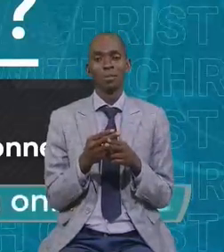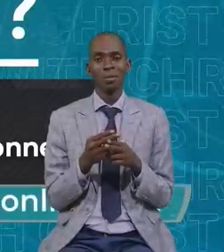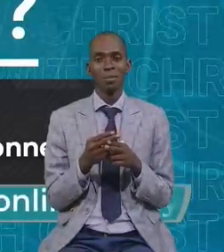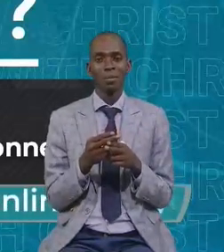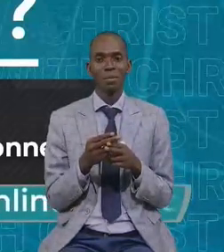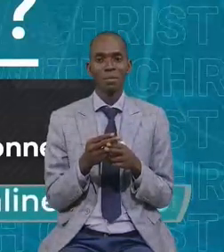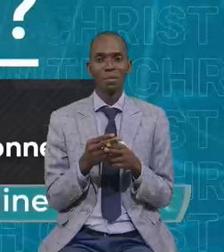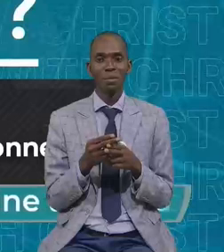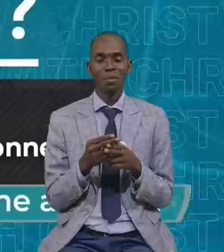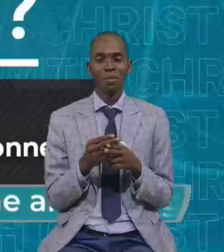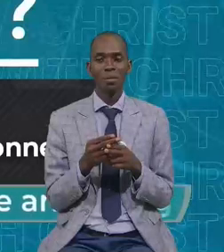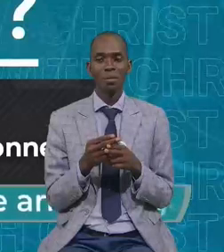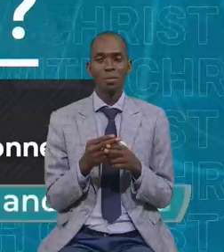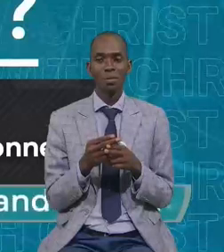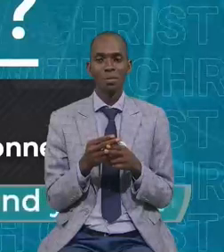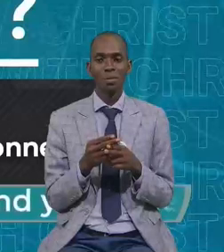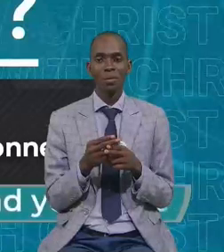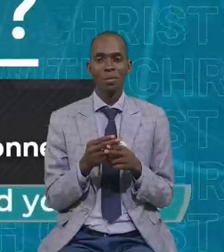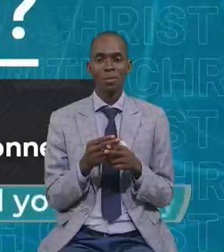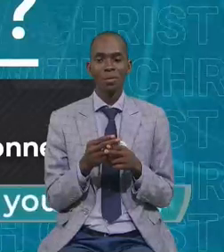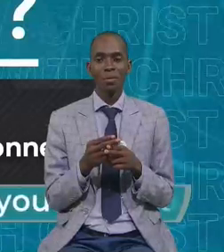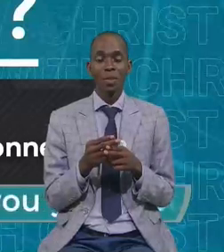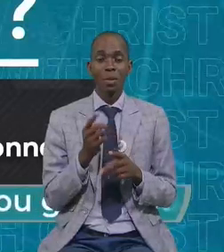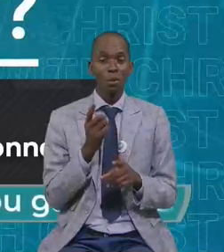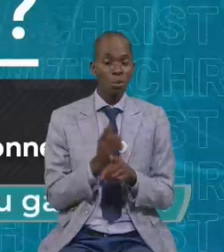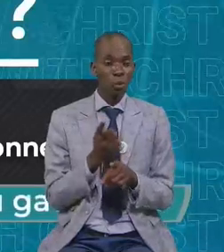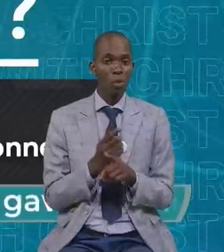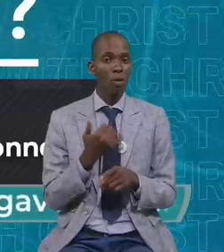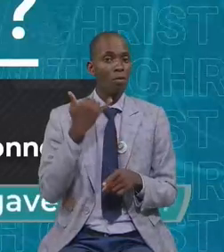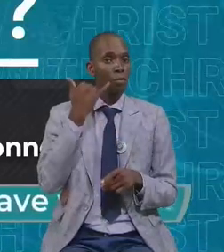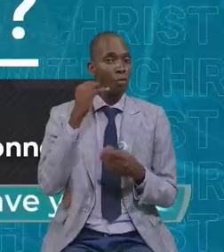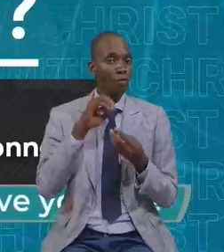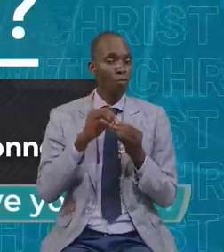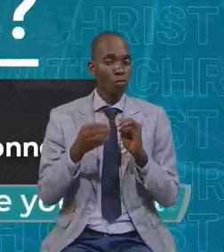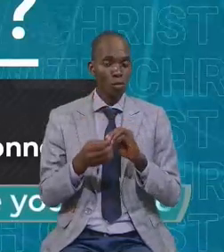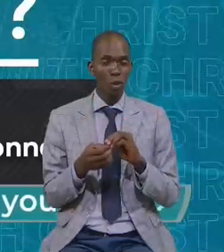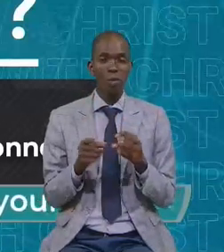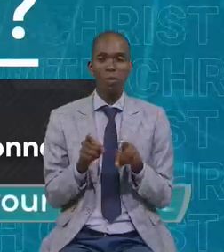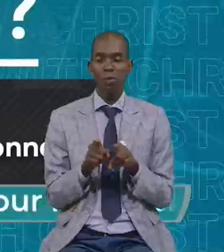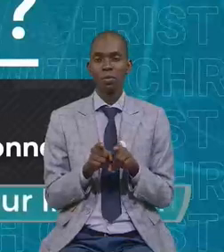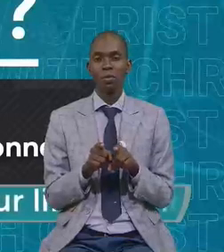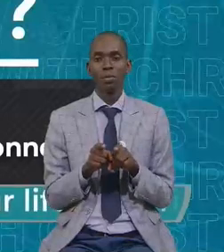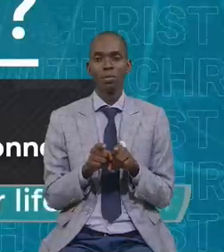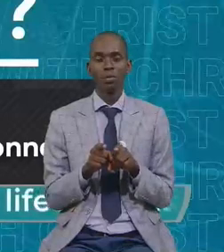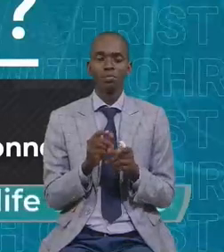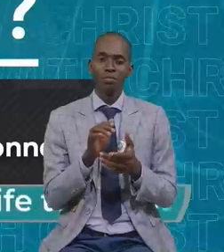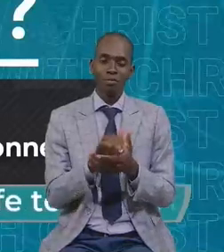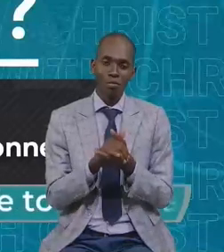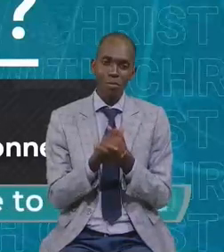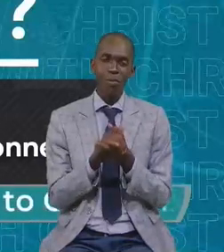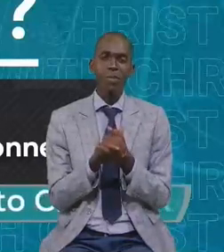votre adresse, une adresse correcte, et la bénédiction de Dieu ne va pas vous